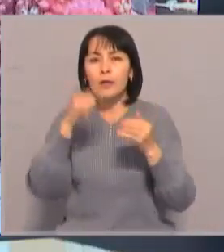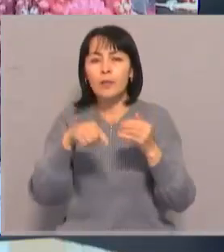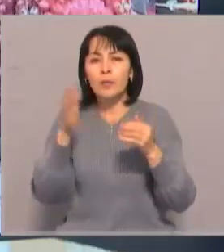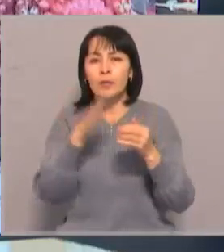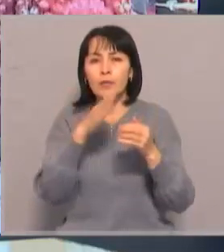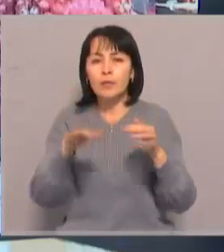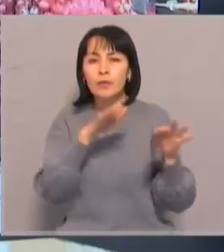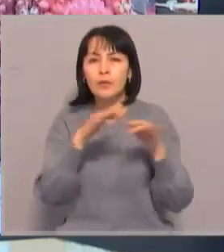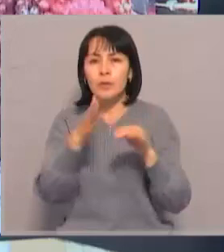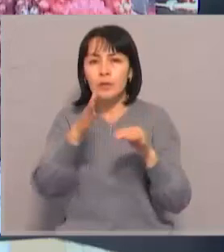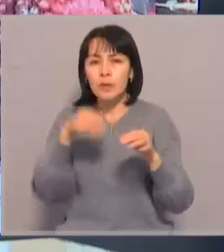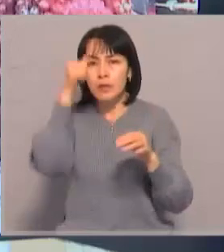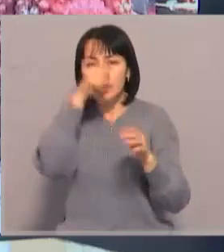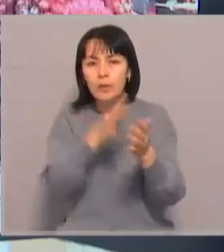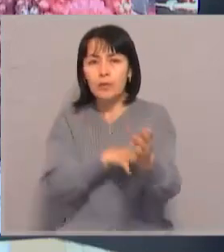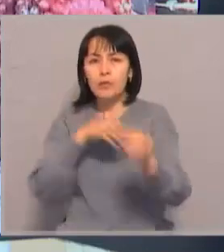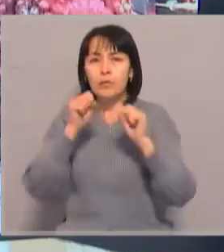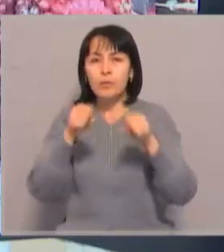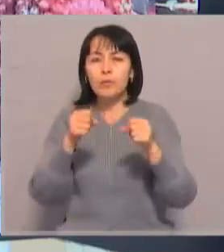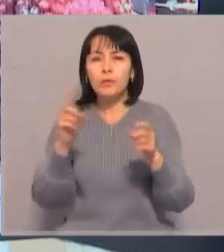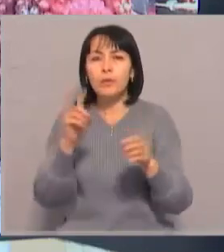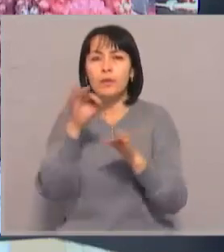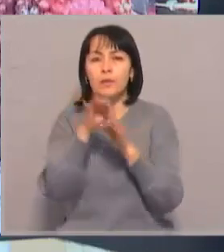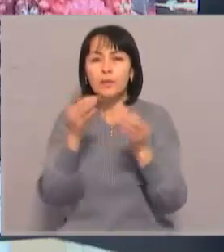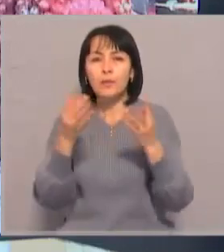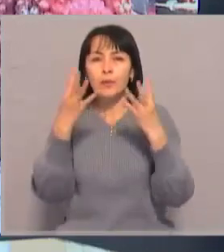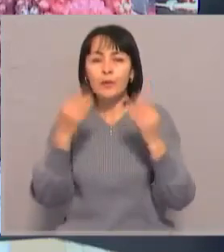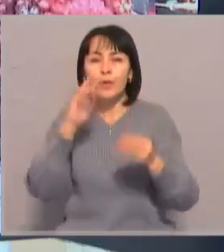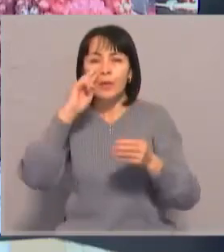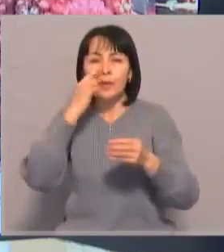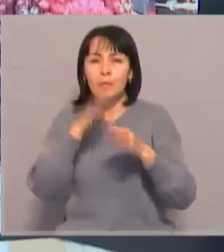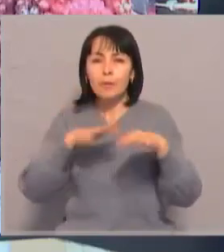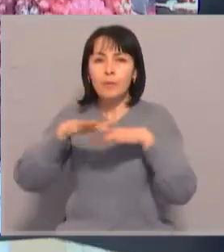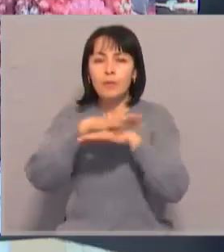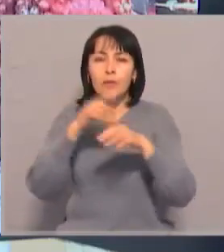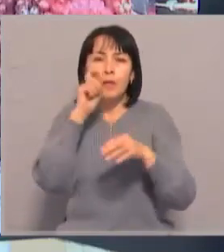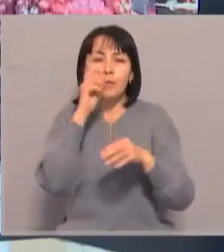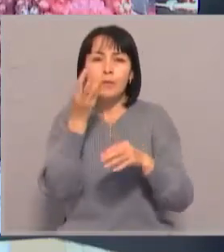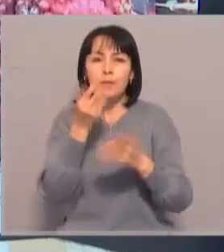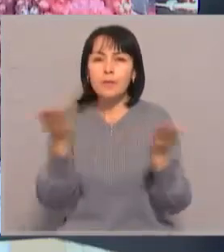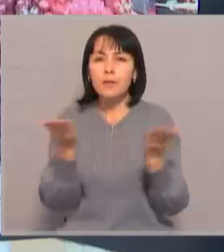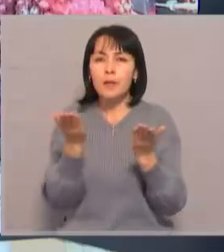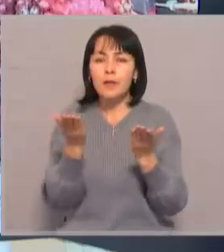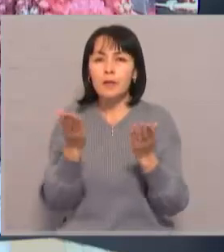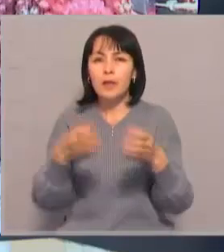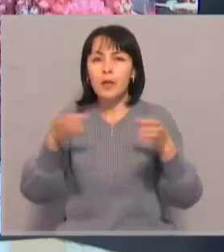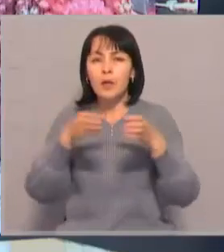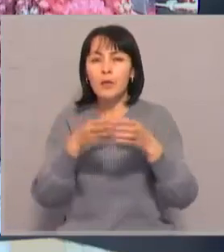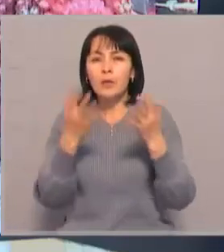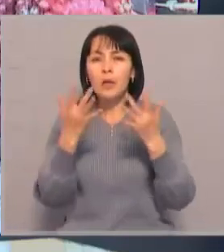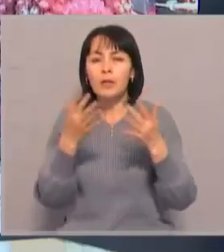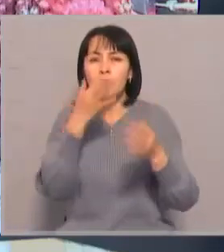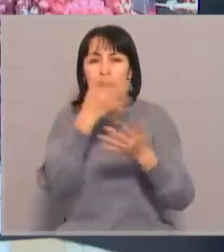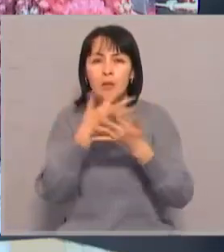şekteu şarası jarta jılğa sozuluğu mümkün. Oğan ne sebep? Bugünde Şimkent pazarlarındağı piyaz bağası kanday? Korda kanşa önüm